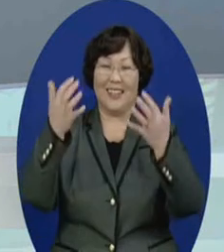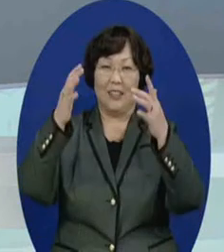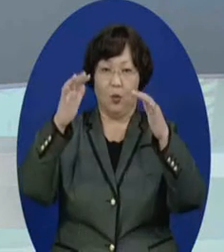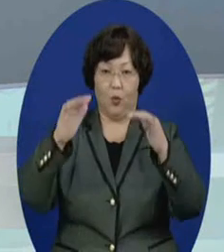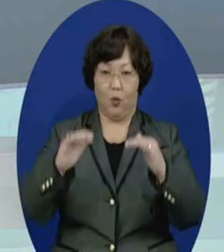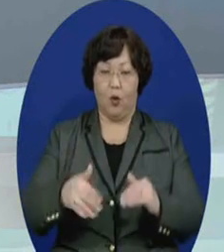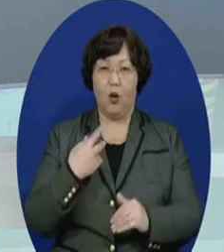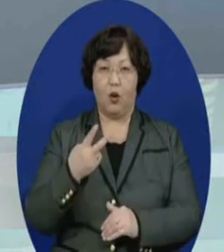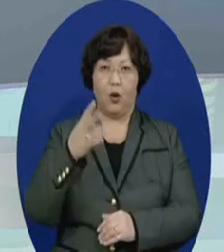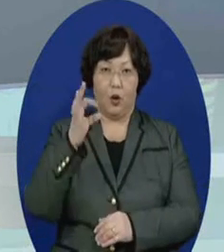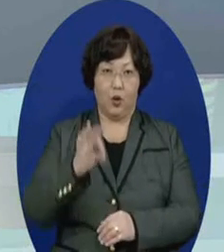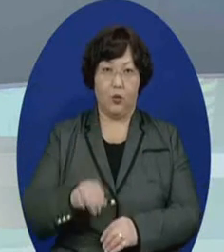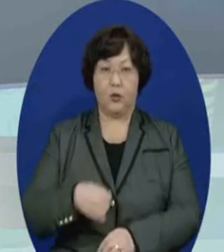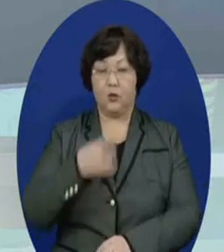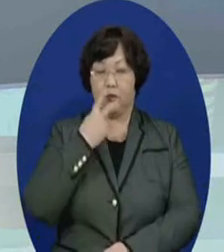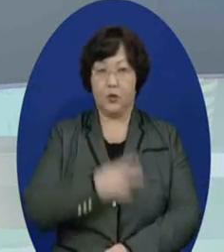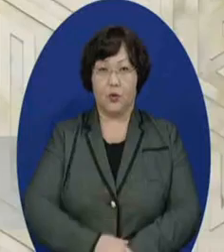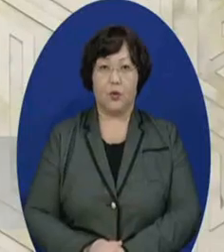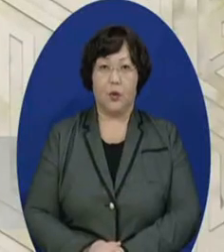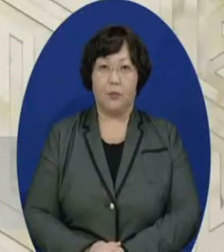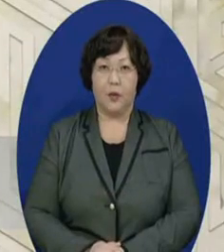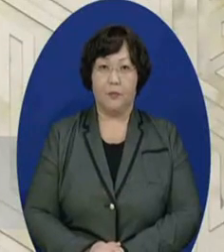22% бууруулна гэж үзэж байна.